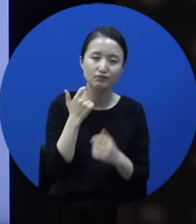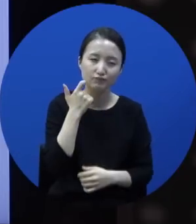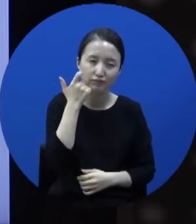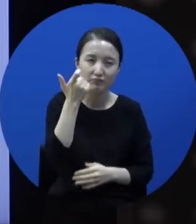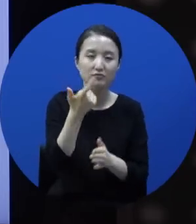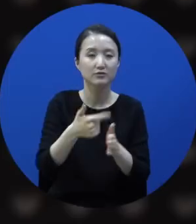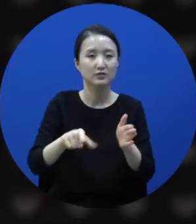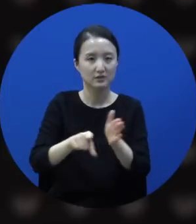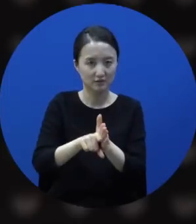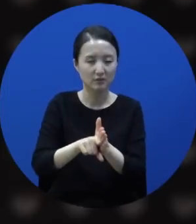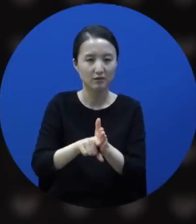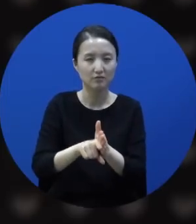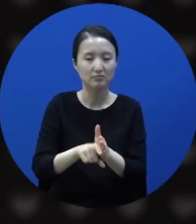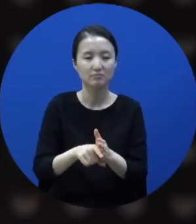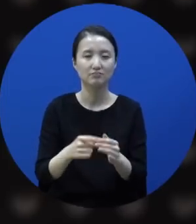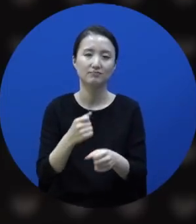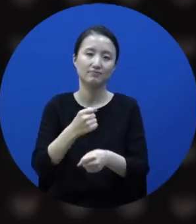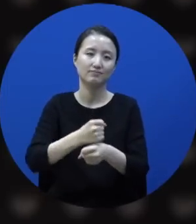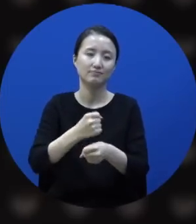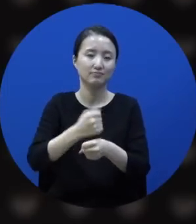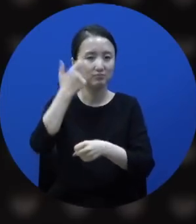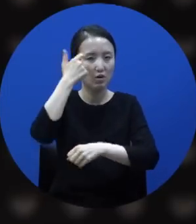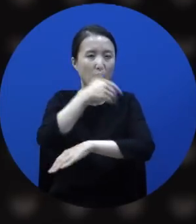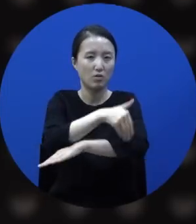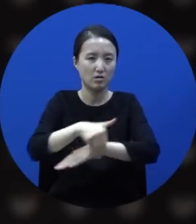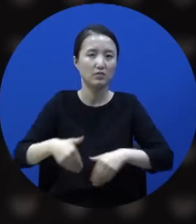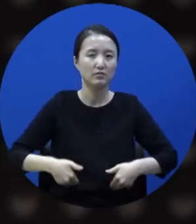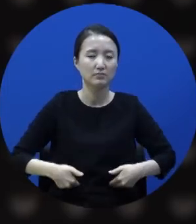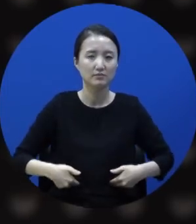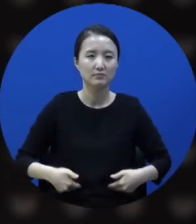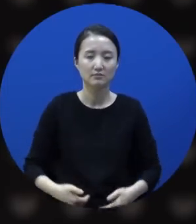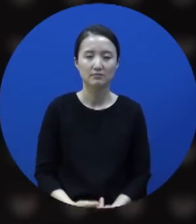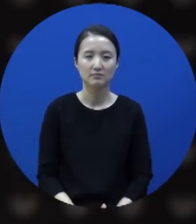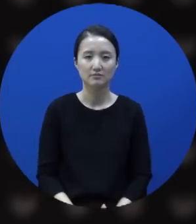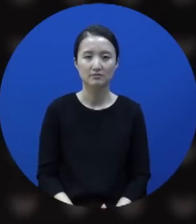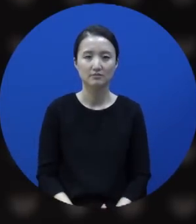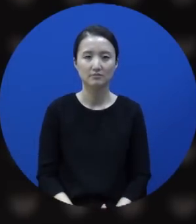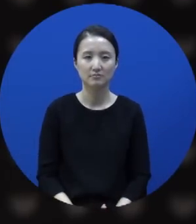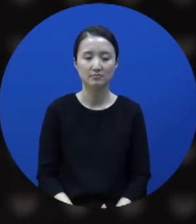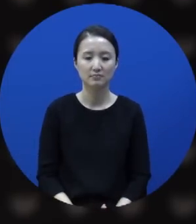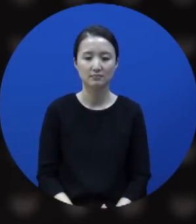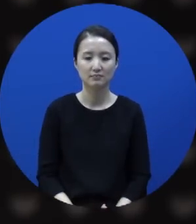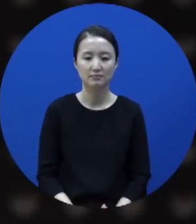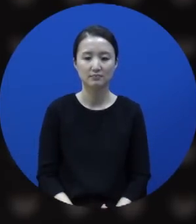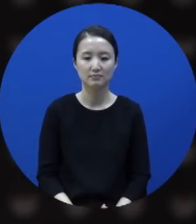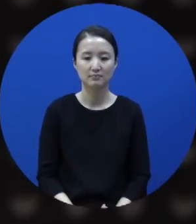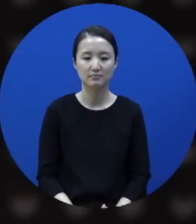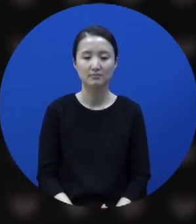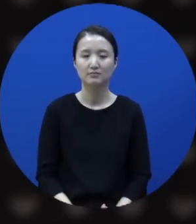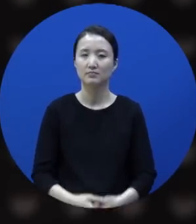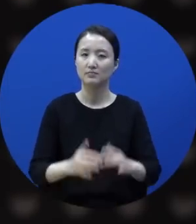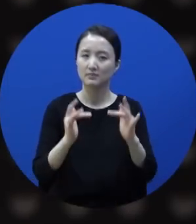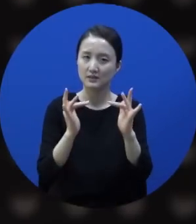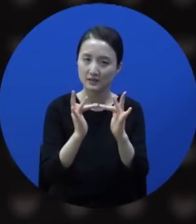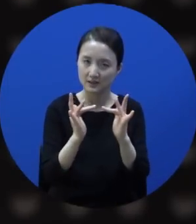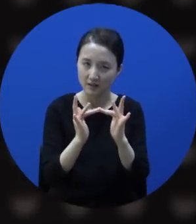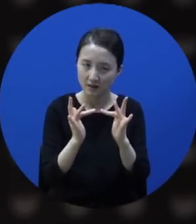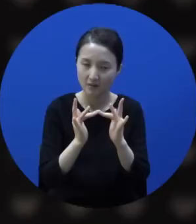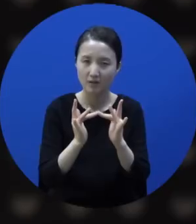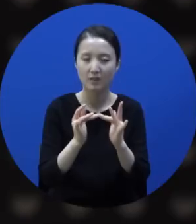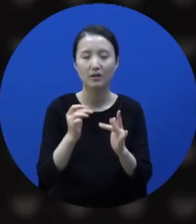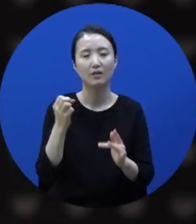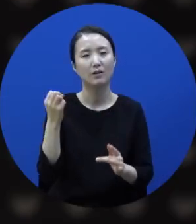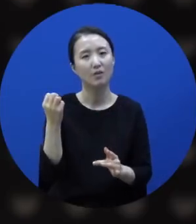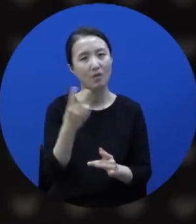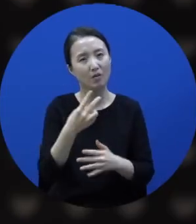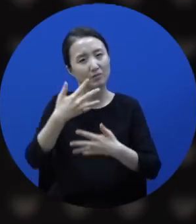구축. 네. 이렇게 오늘 5가지 이야기를 한번 나눠봤어요. 네. 여러분들이 이제 온라인을 통해서 또